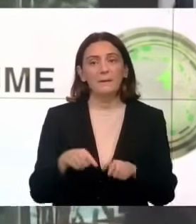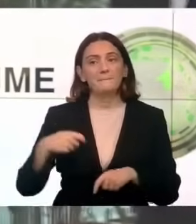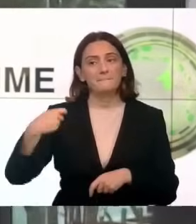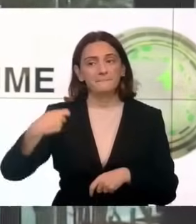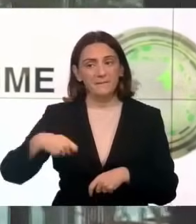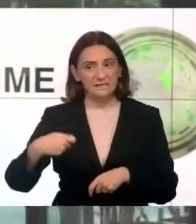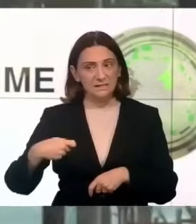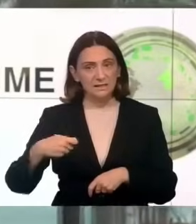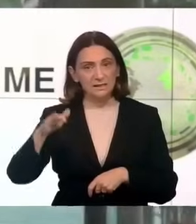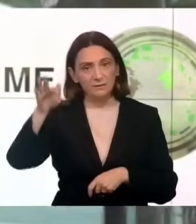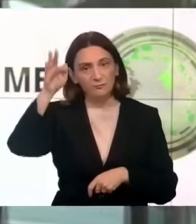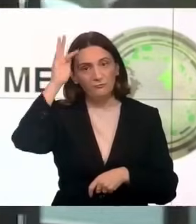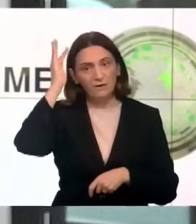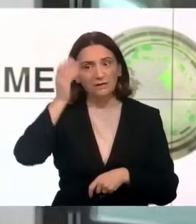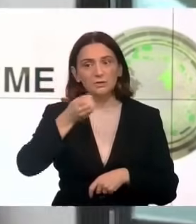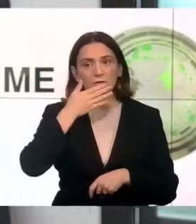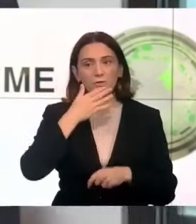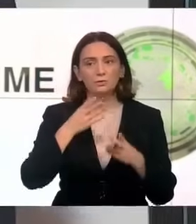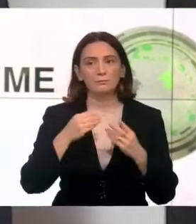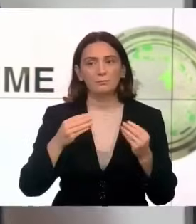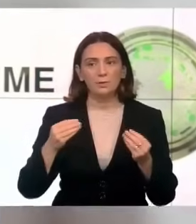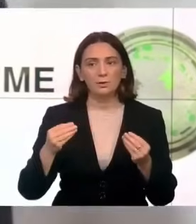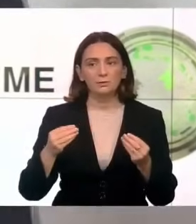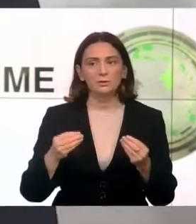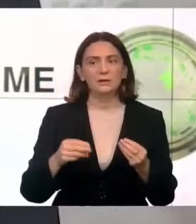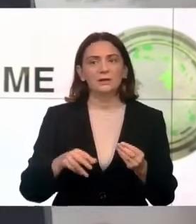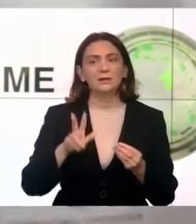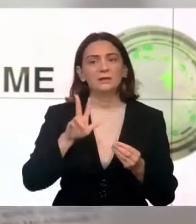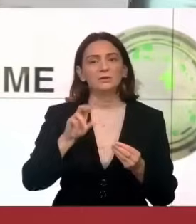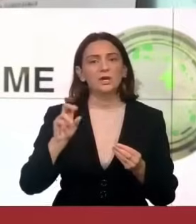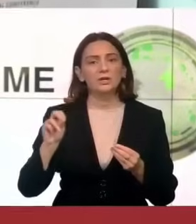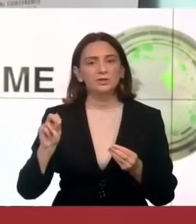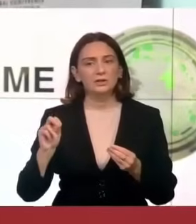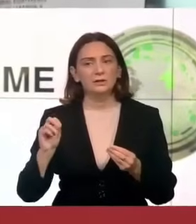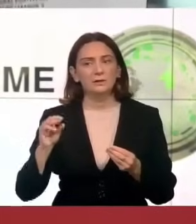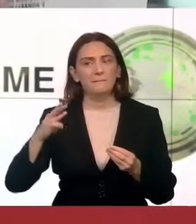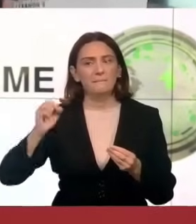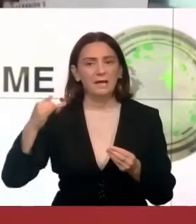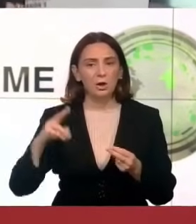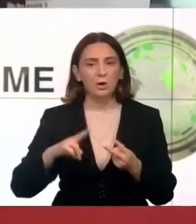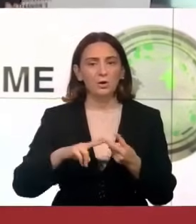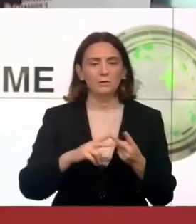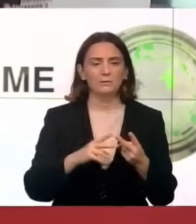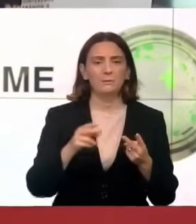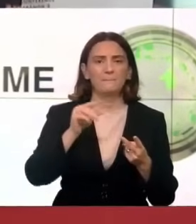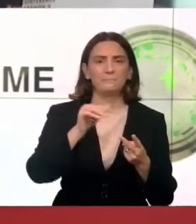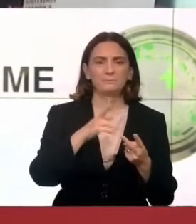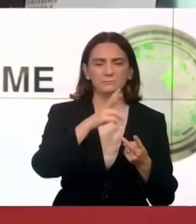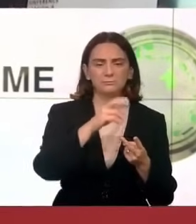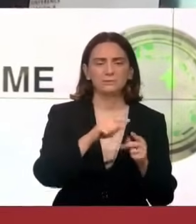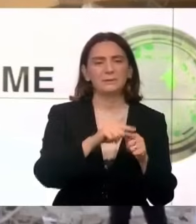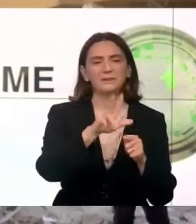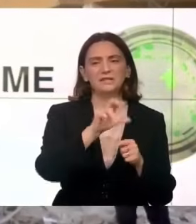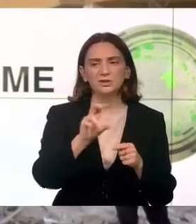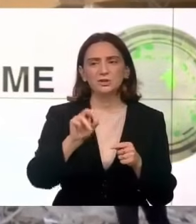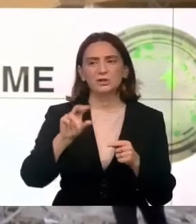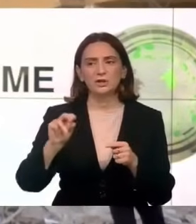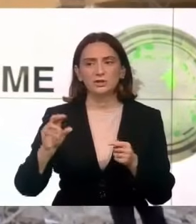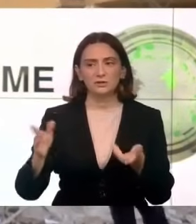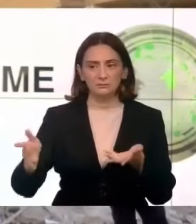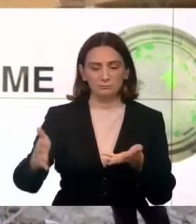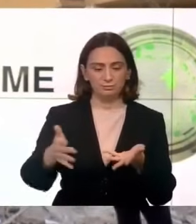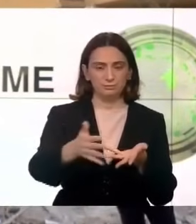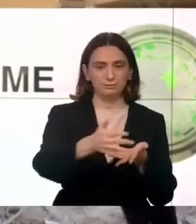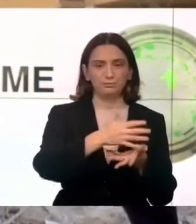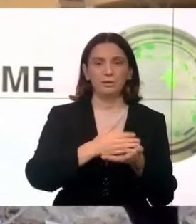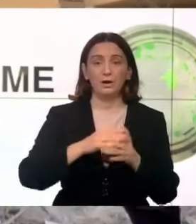800 milion dollar, përfshirë 300 milion nga Washingtoni, janë grumbulluar për të ndihmuar me ushqime, kujdes shëndetësor dhe